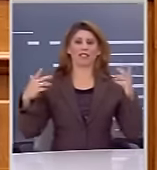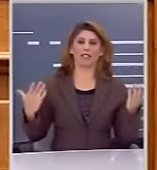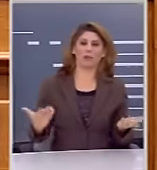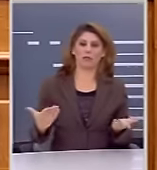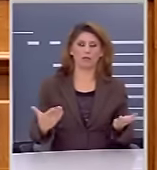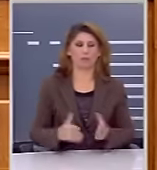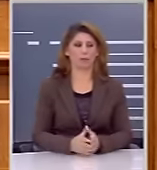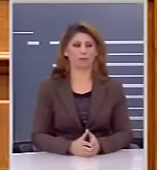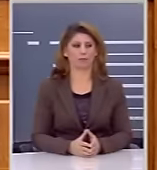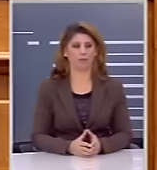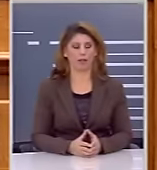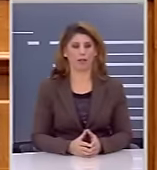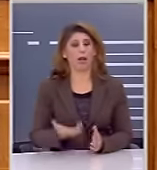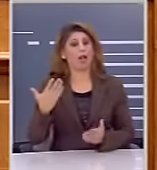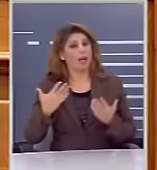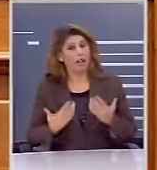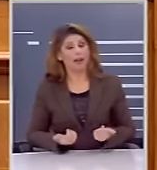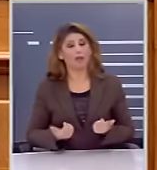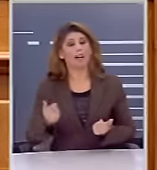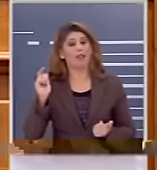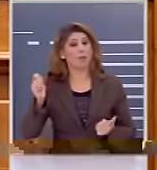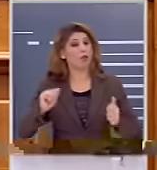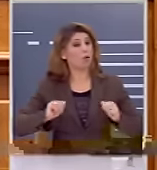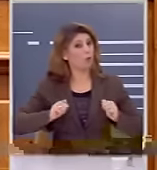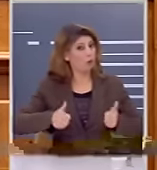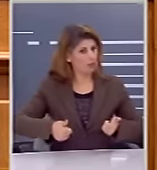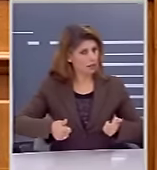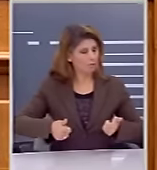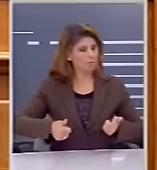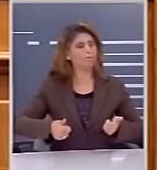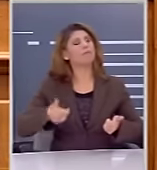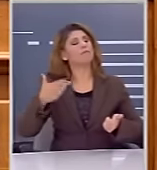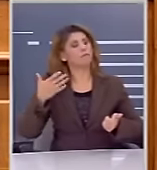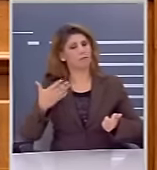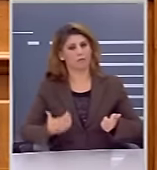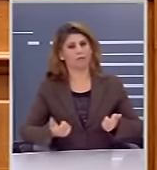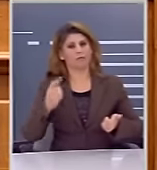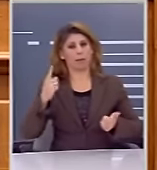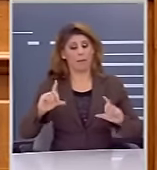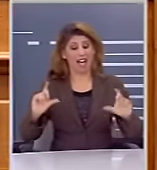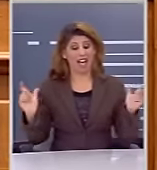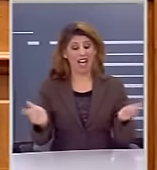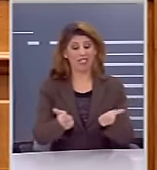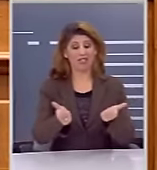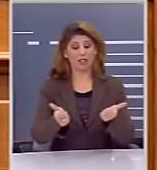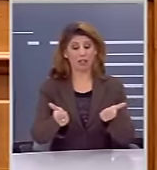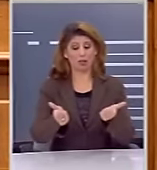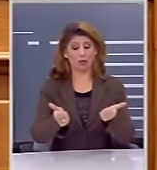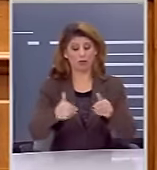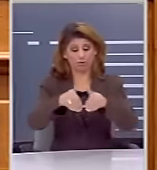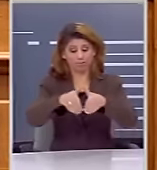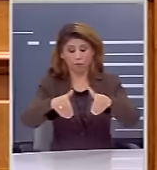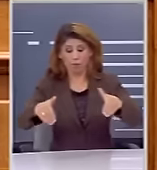Έχουμε κάθε πολιτική βούληση να υπάρξει μια εθνική γραμμή στην Εθνική Άμυνα. Θα